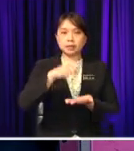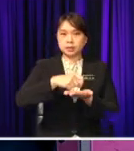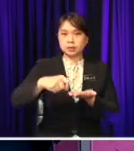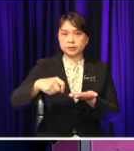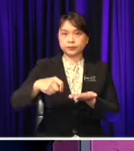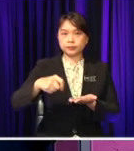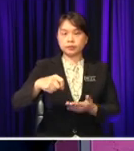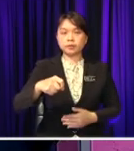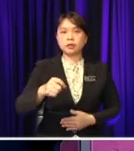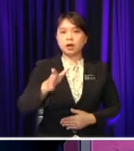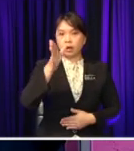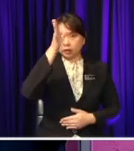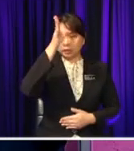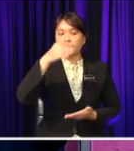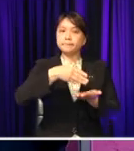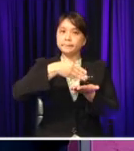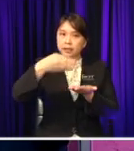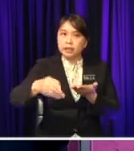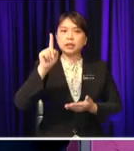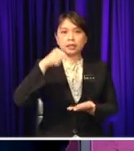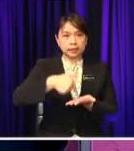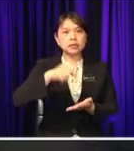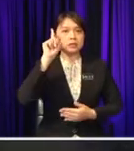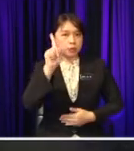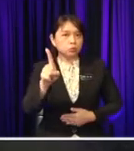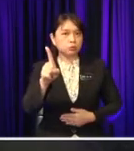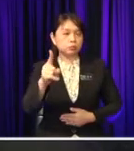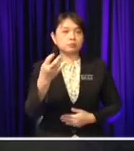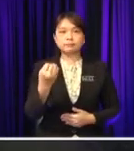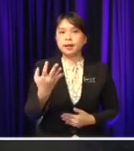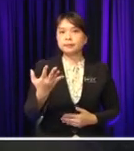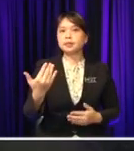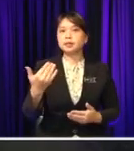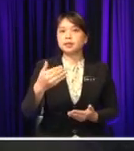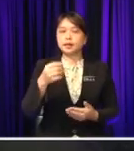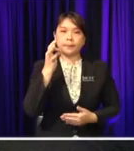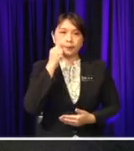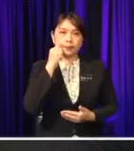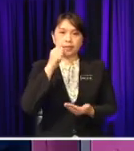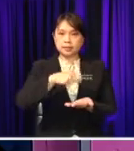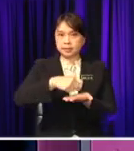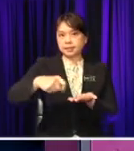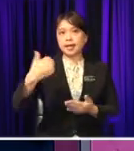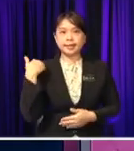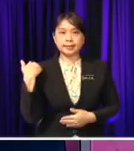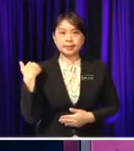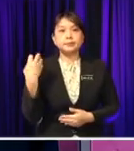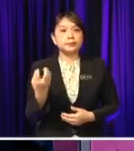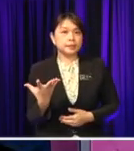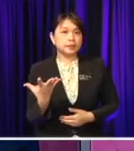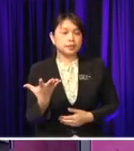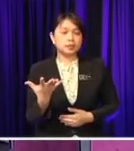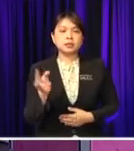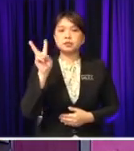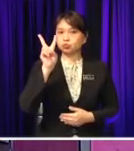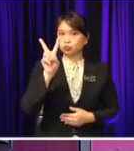berapa batang pensil yang Ivan ada hah jawabannya berapa jadi